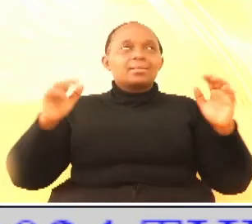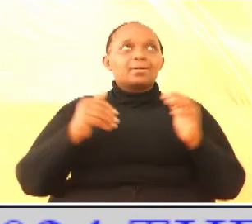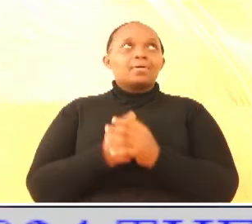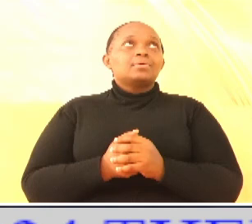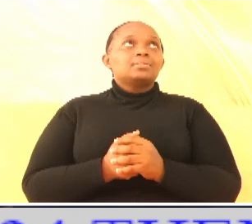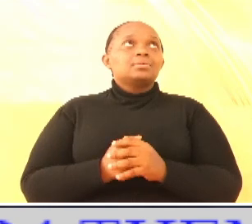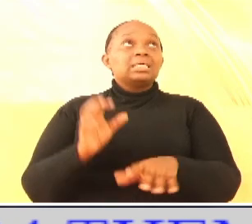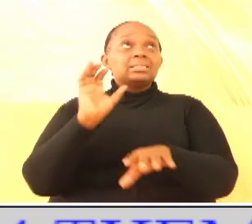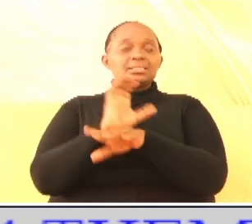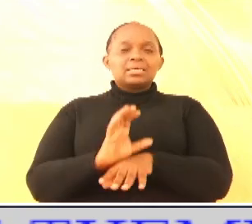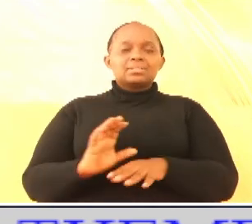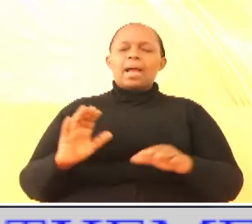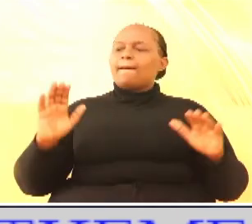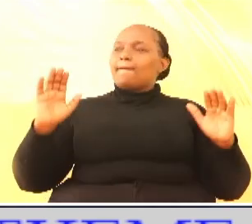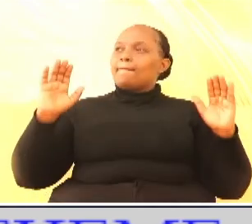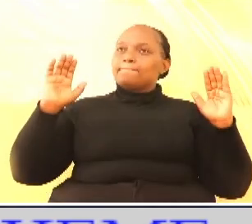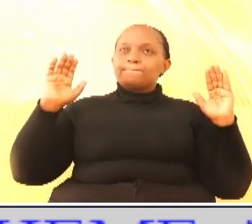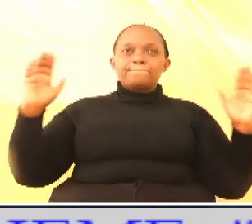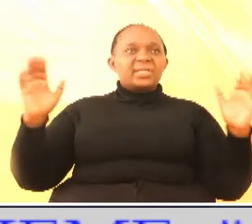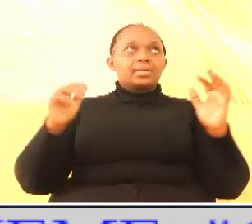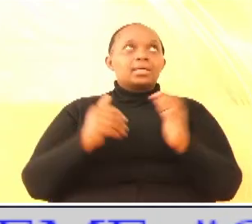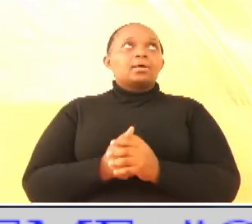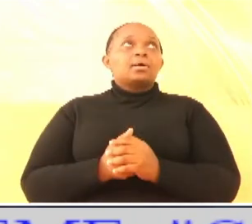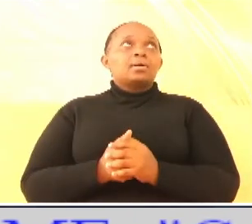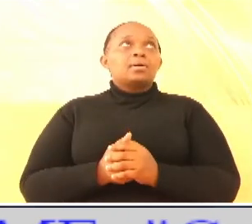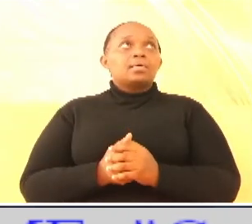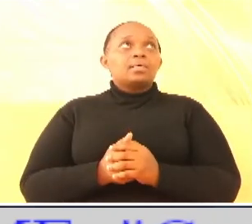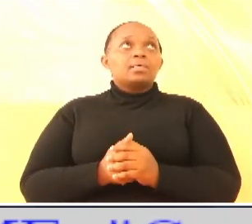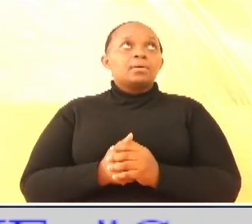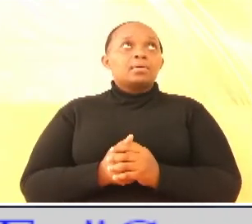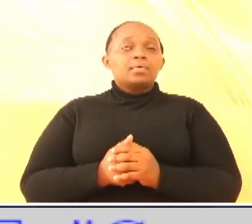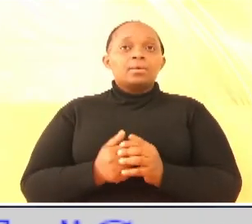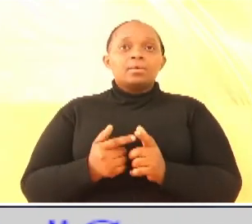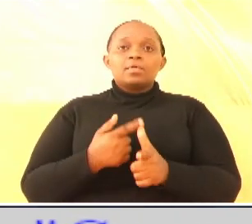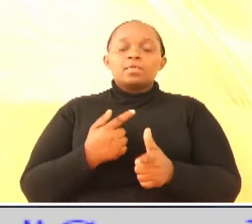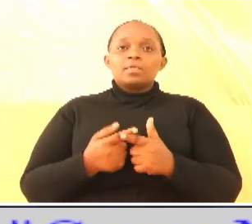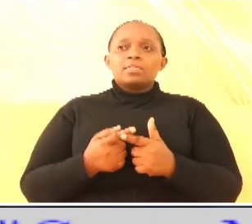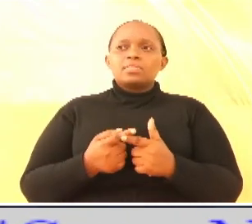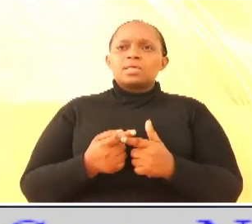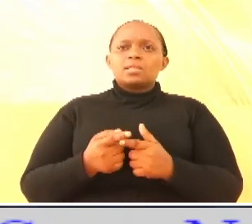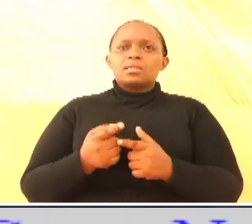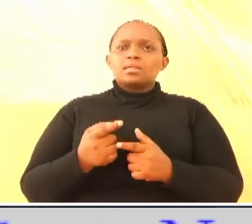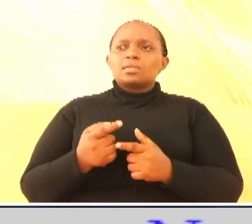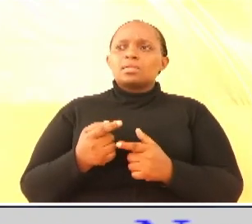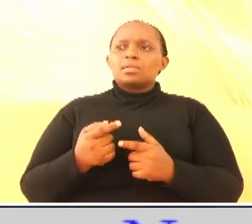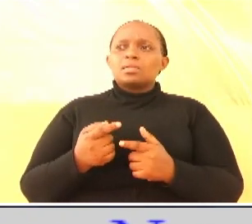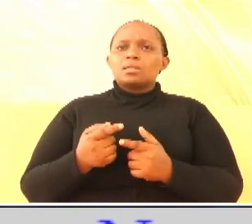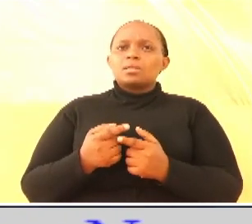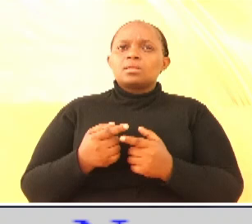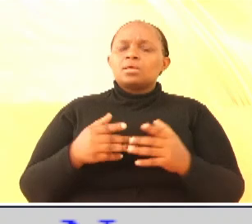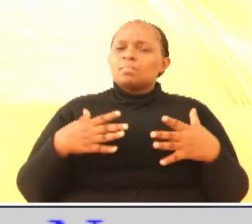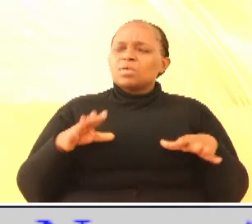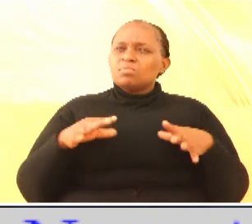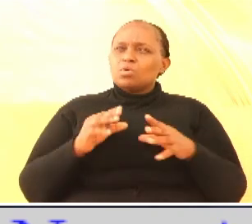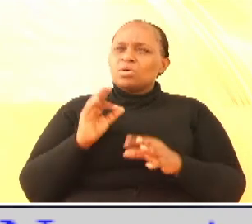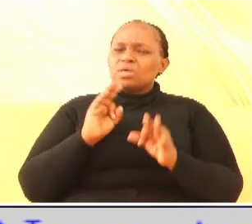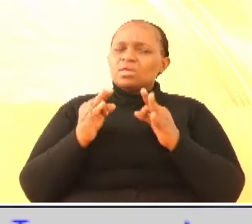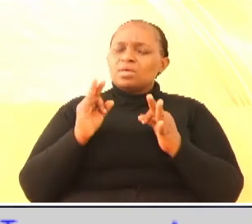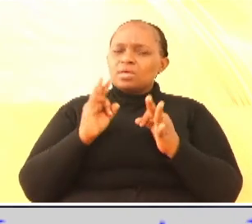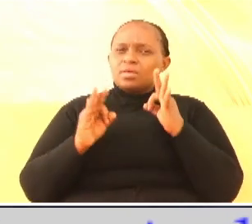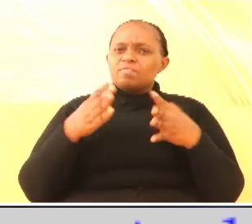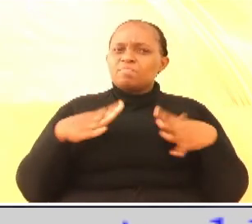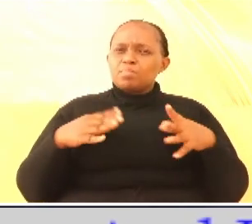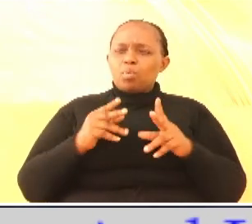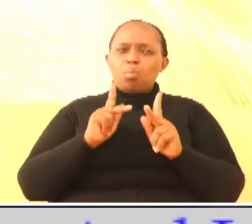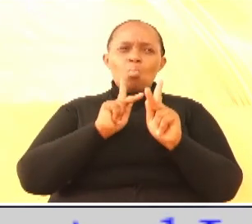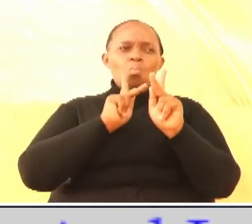lakini kwa kubwa. Nikamwambia watu hao wako wakipiga nduru. Wataitikwa na watu wale wako katika